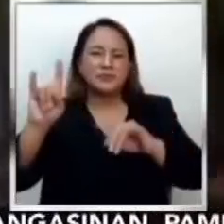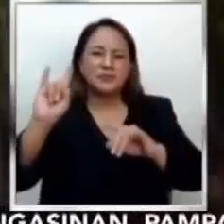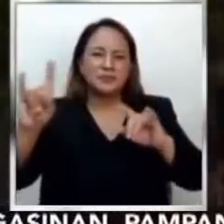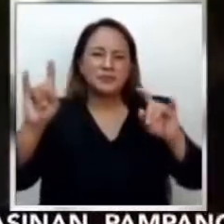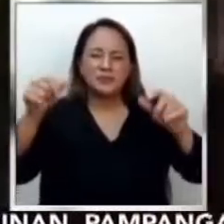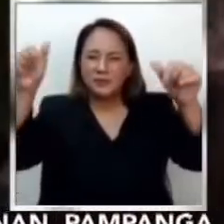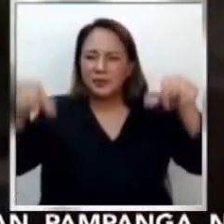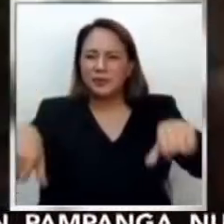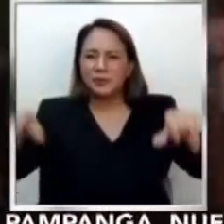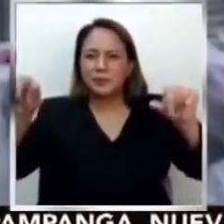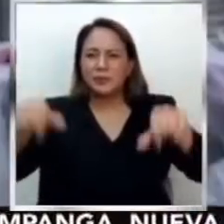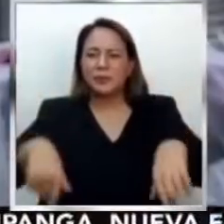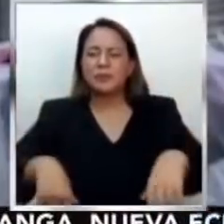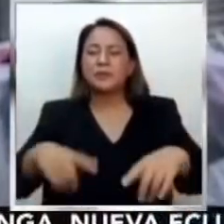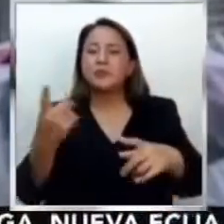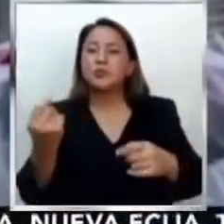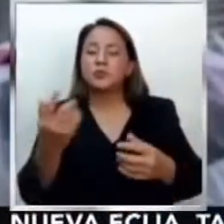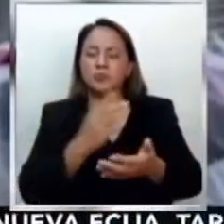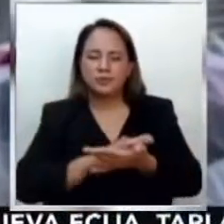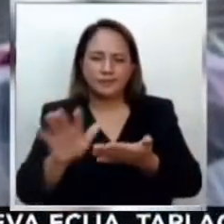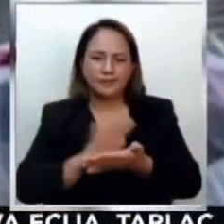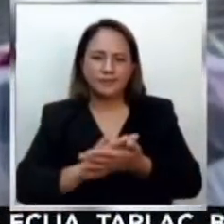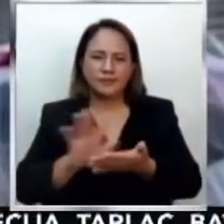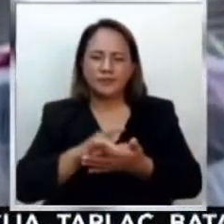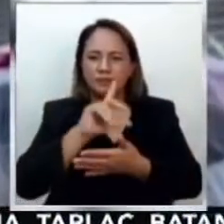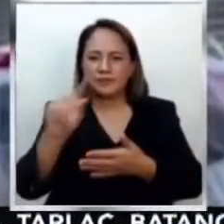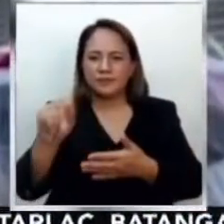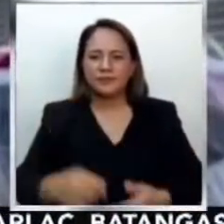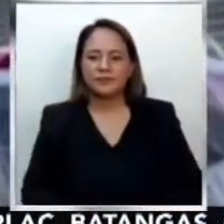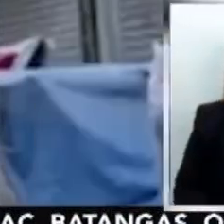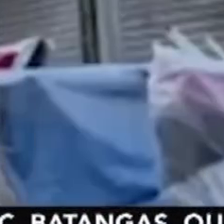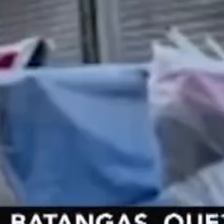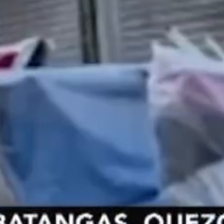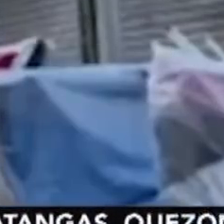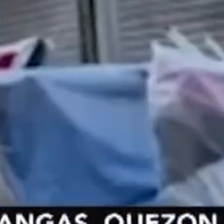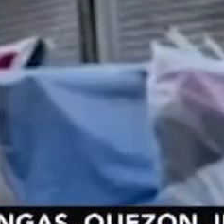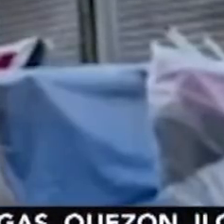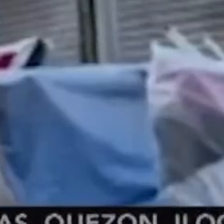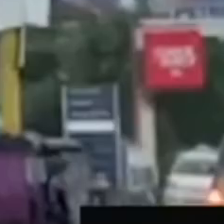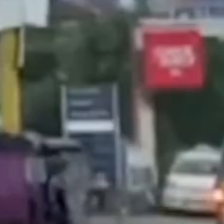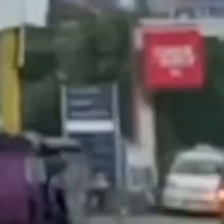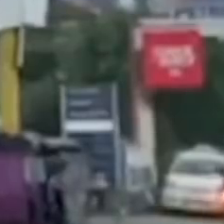kaagad na malinis ito. Oscar Oyda, Nakatutok, 24 Oras.